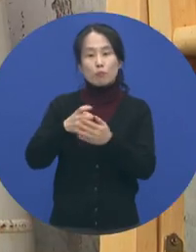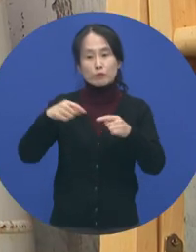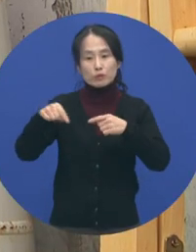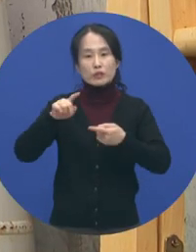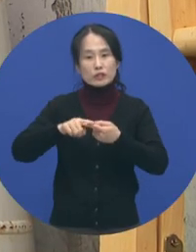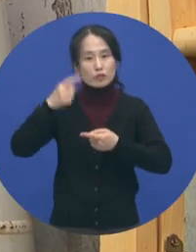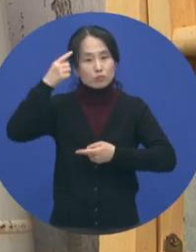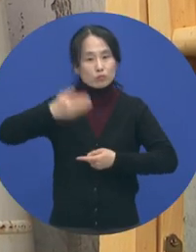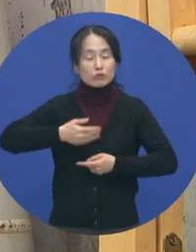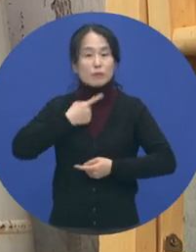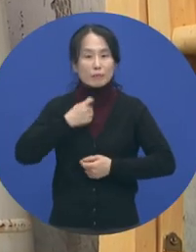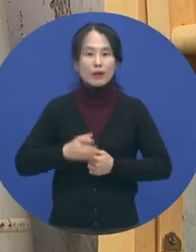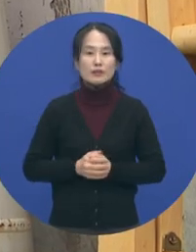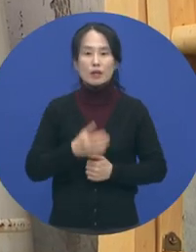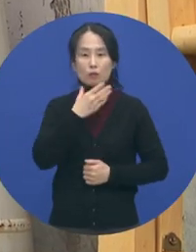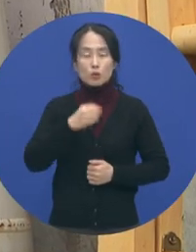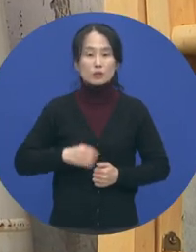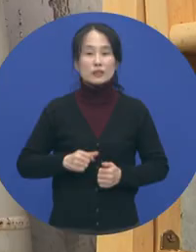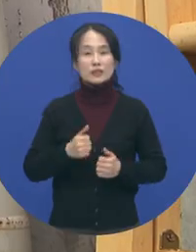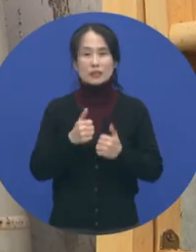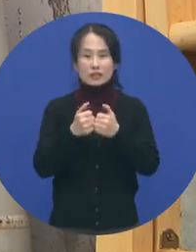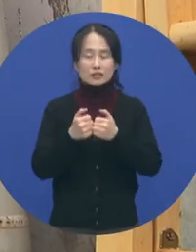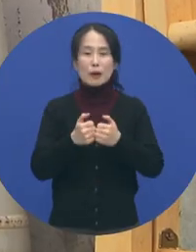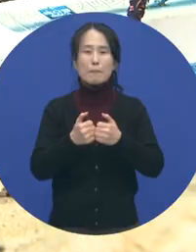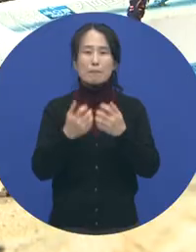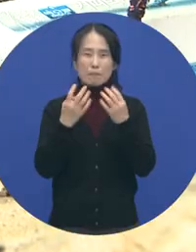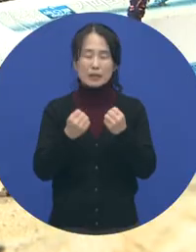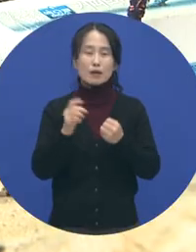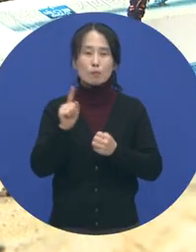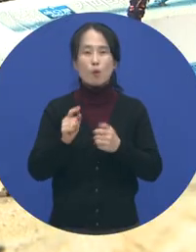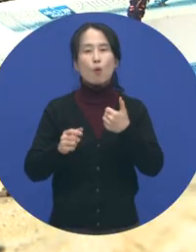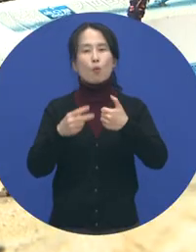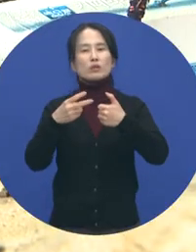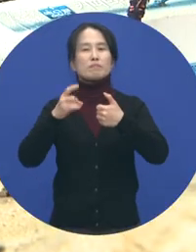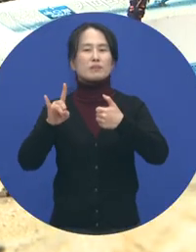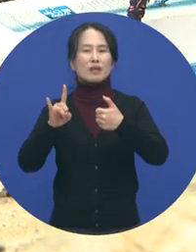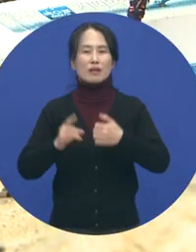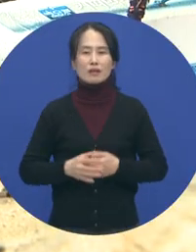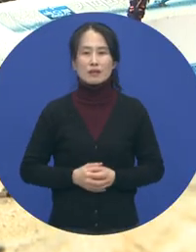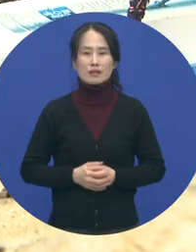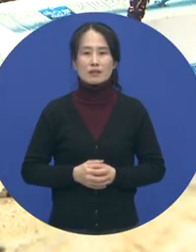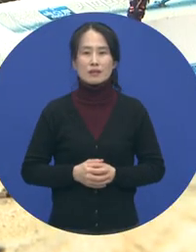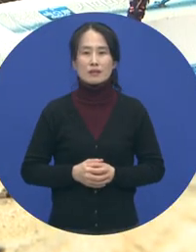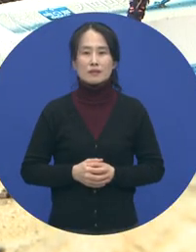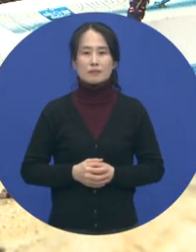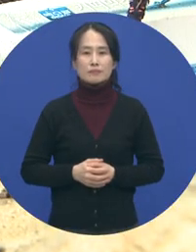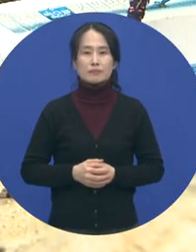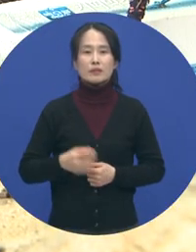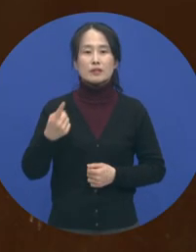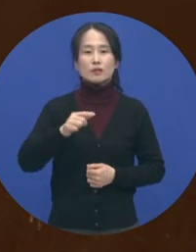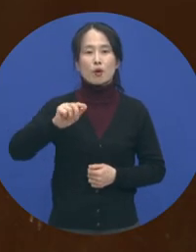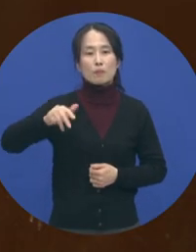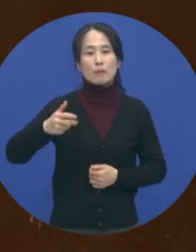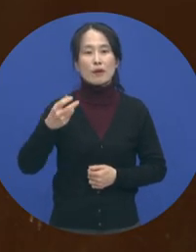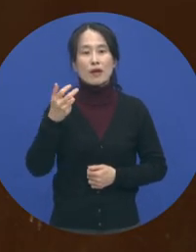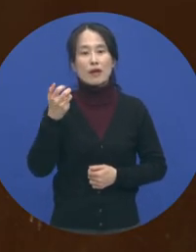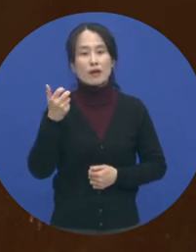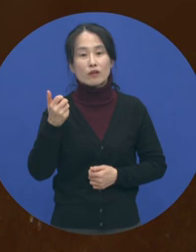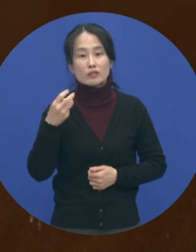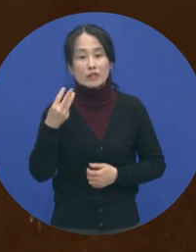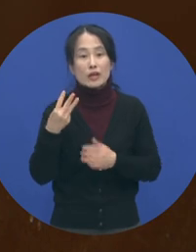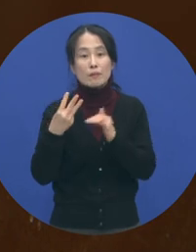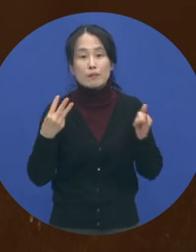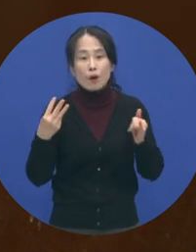문의했습니다 복지 상담은 50대가 가장 많았고 생계 지원 비중이 가장 큽니다 180여명이